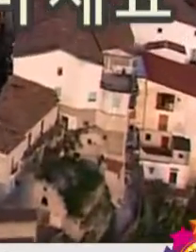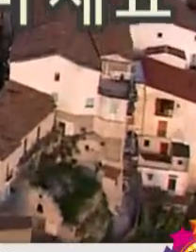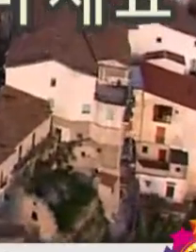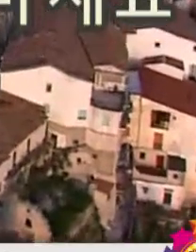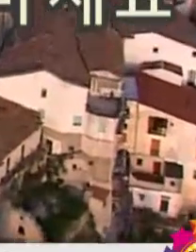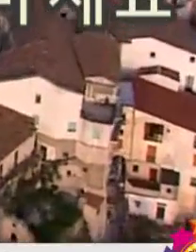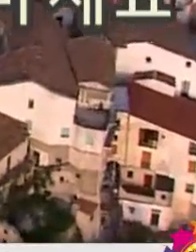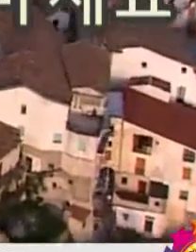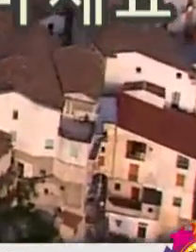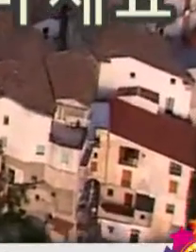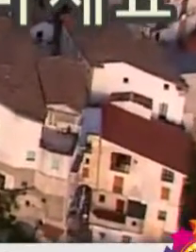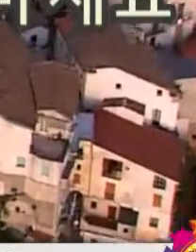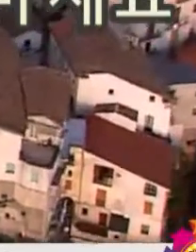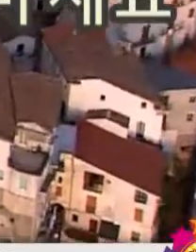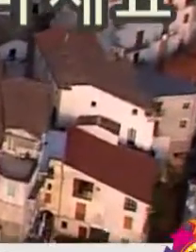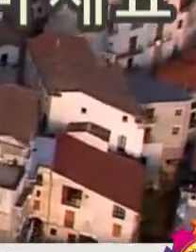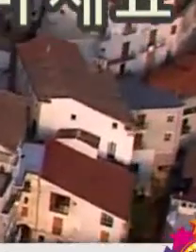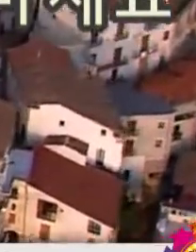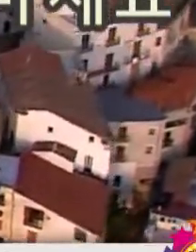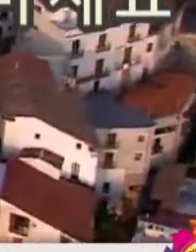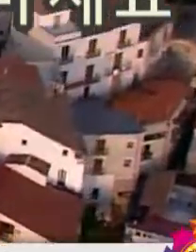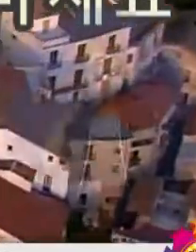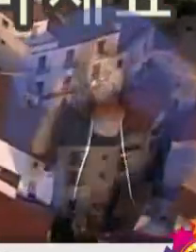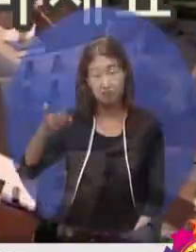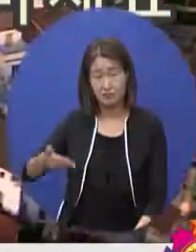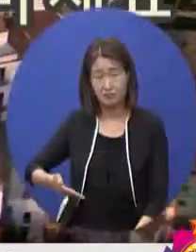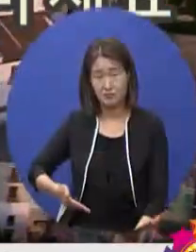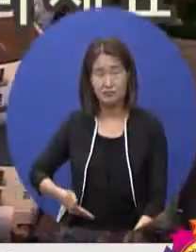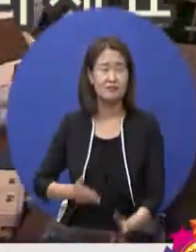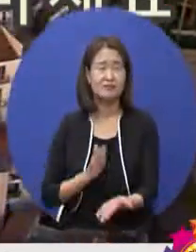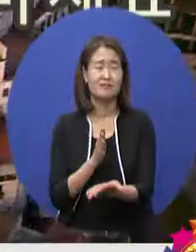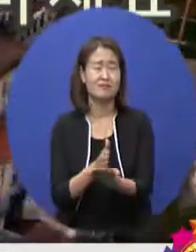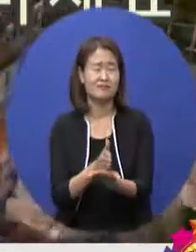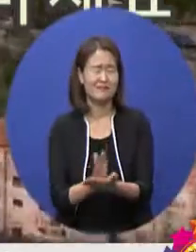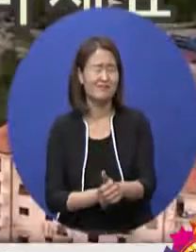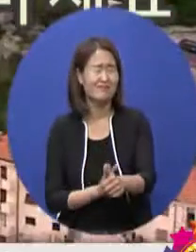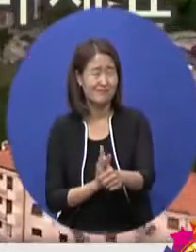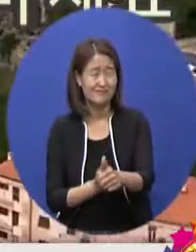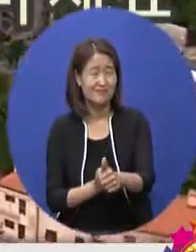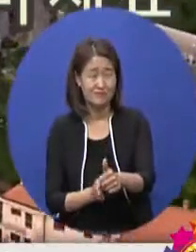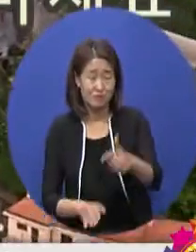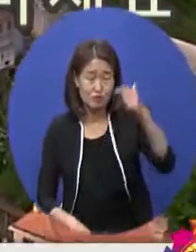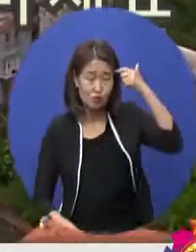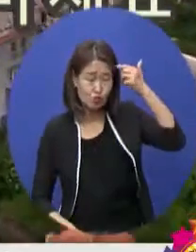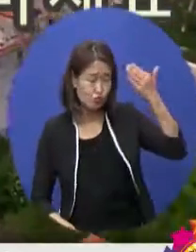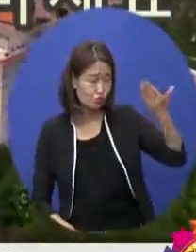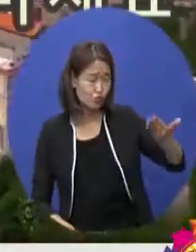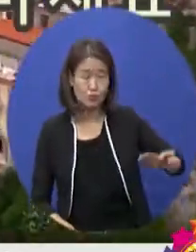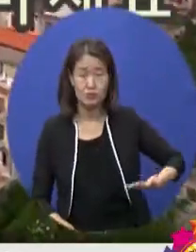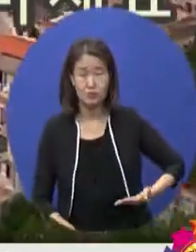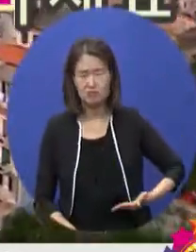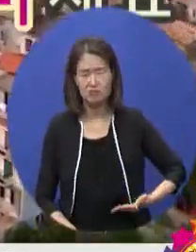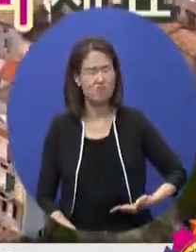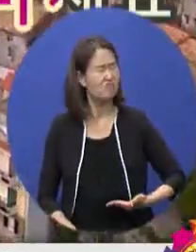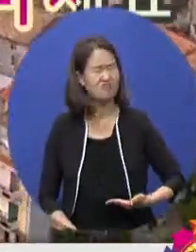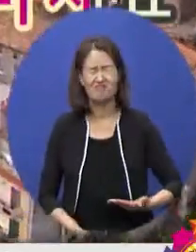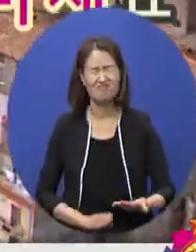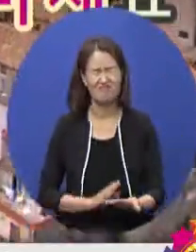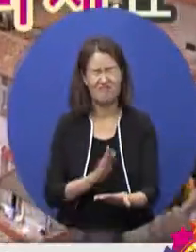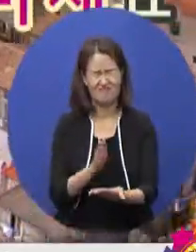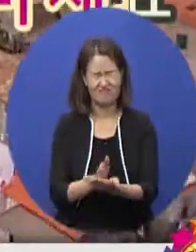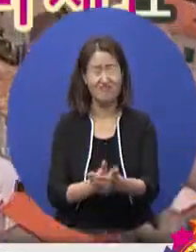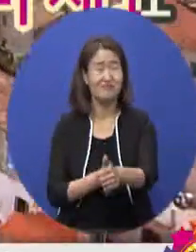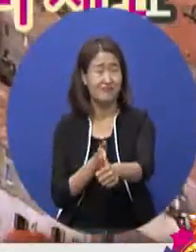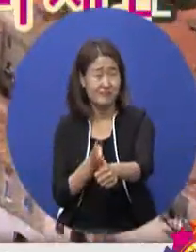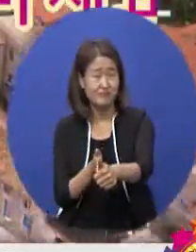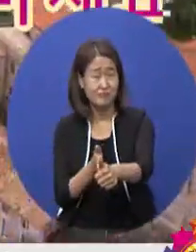마세요 물어보지